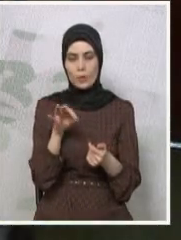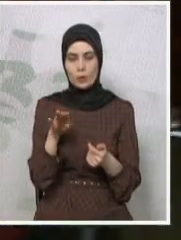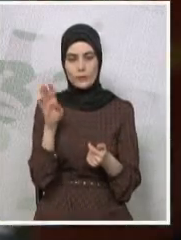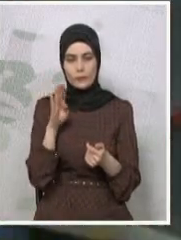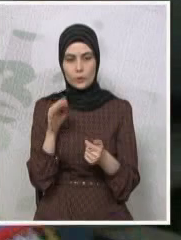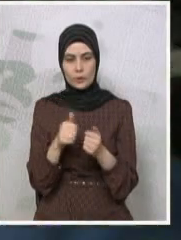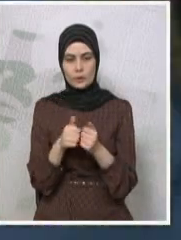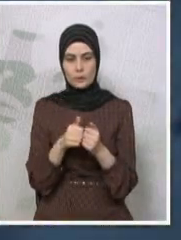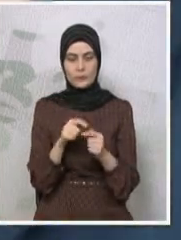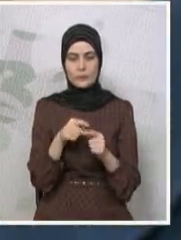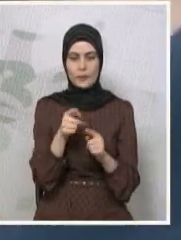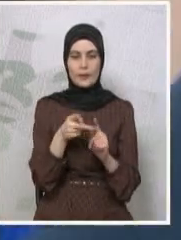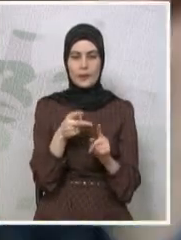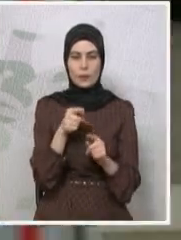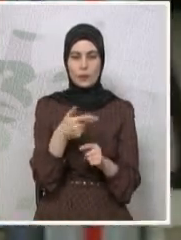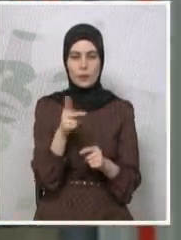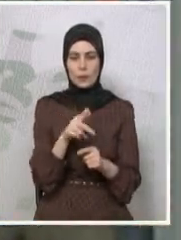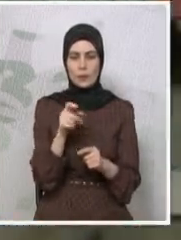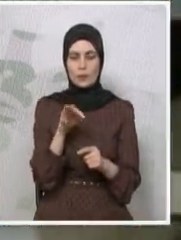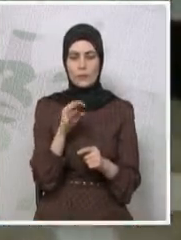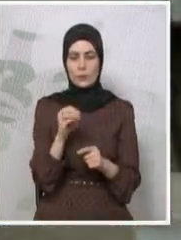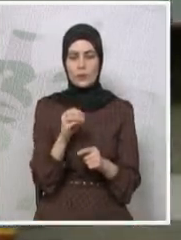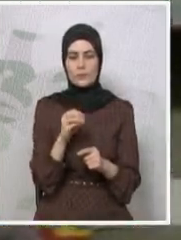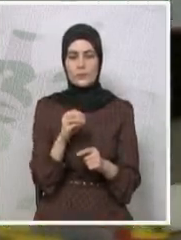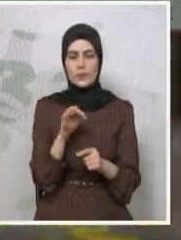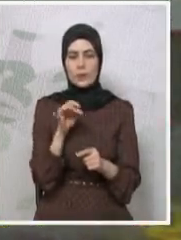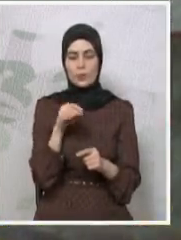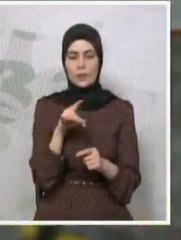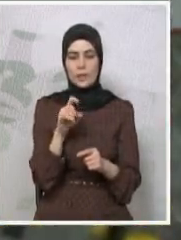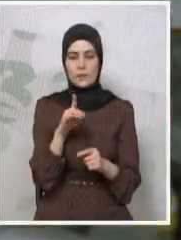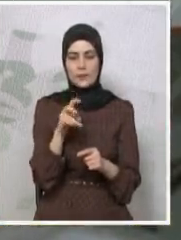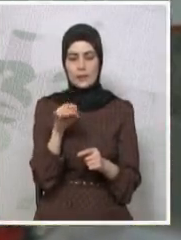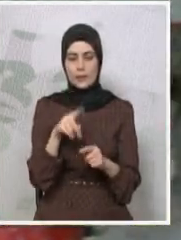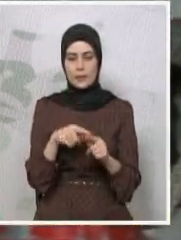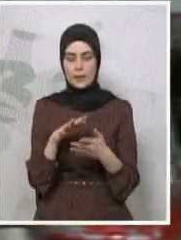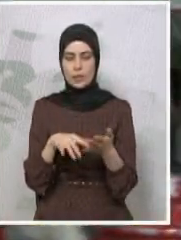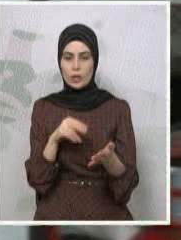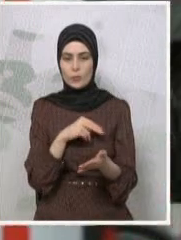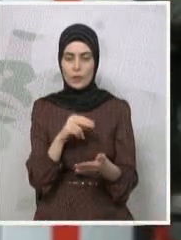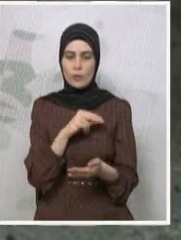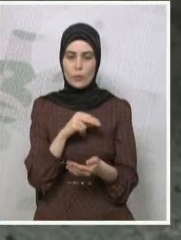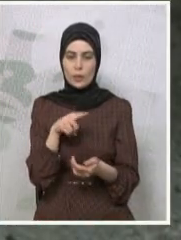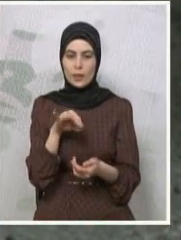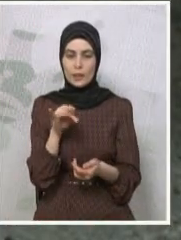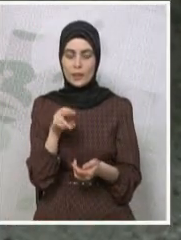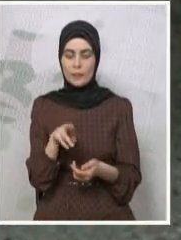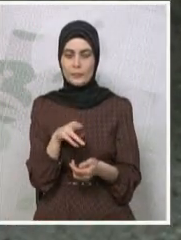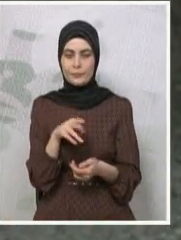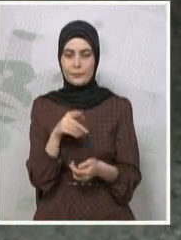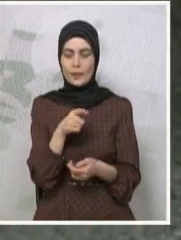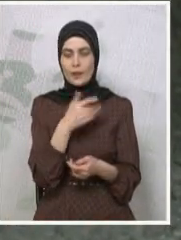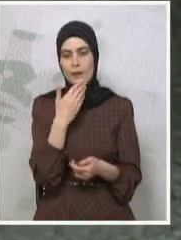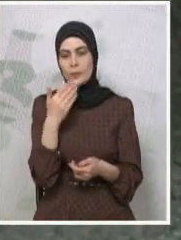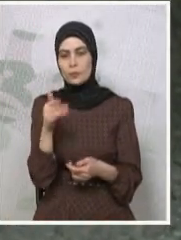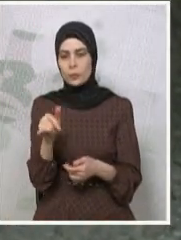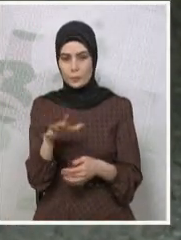разветвления. Разветвление – это вот трехходовое разветвление. От разветвления дальше идет рабочая линия. Сталкивались с таким ситуацией, что вот